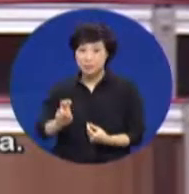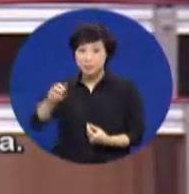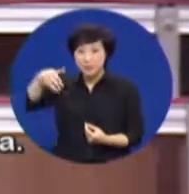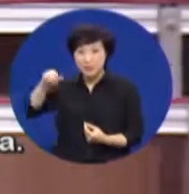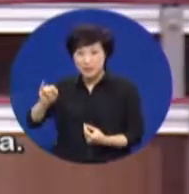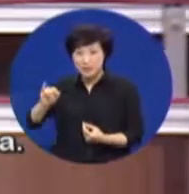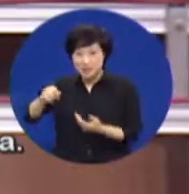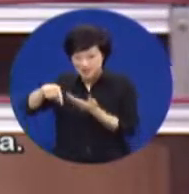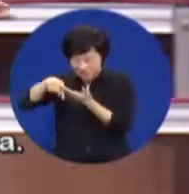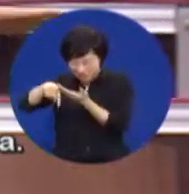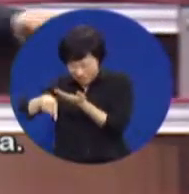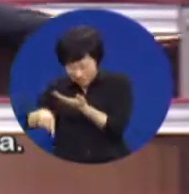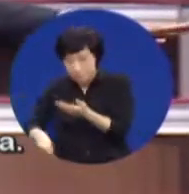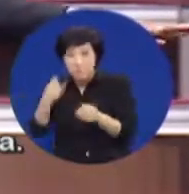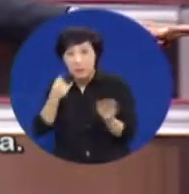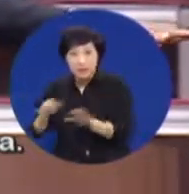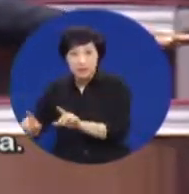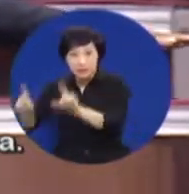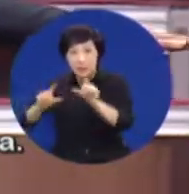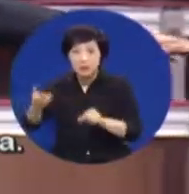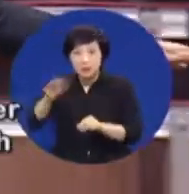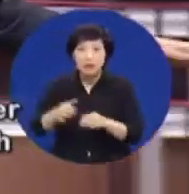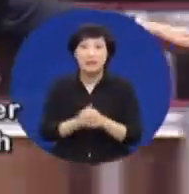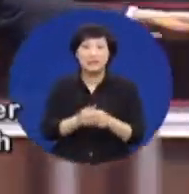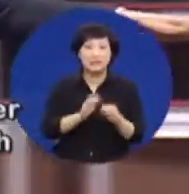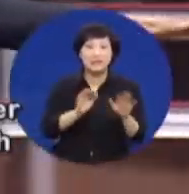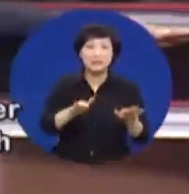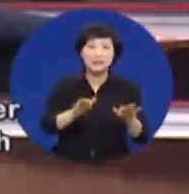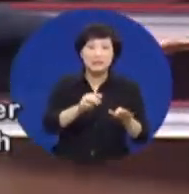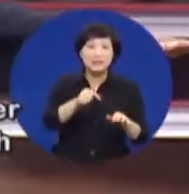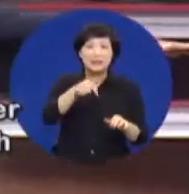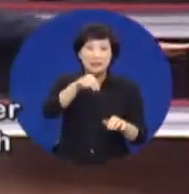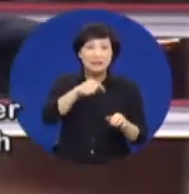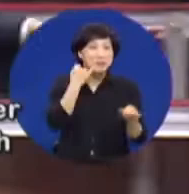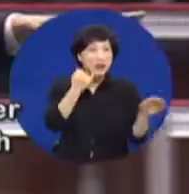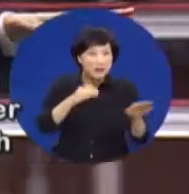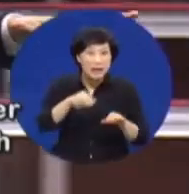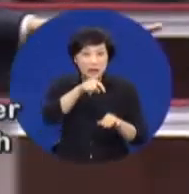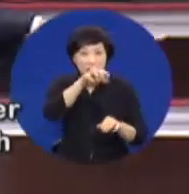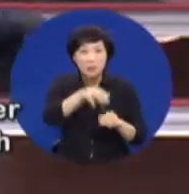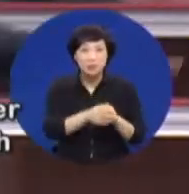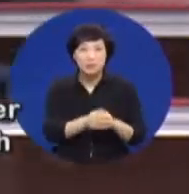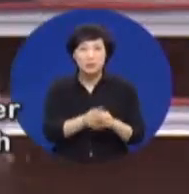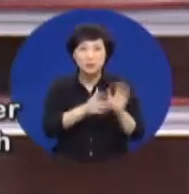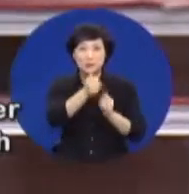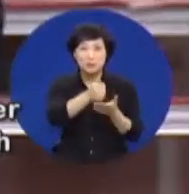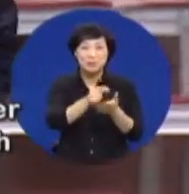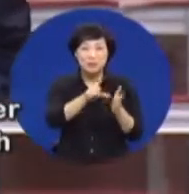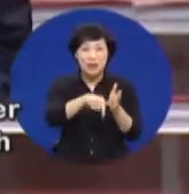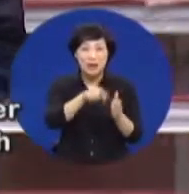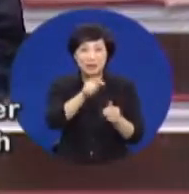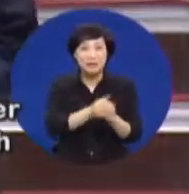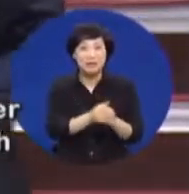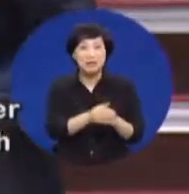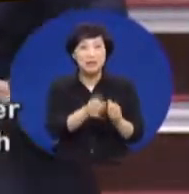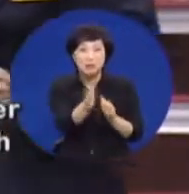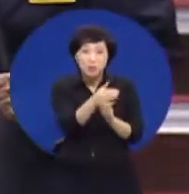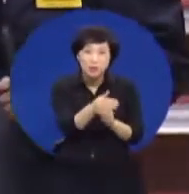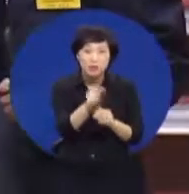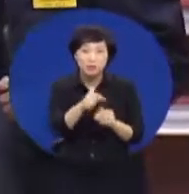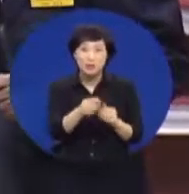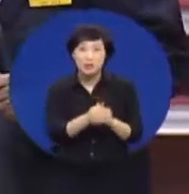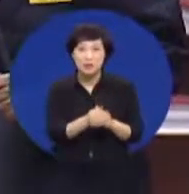이건 붕어, 잉어, 이런 것들은 전부 다 아주 갈릴리 바다에 있는 고기는 야지삽니다. 근데 주님이 깊은 곳에